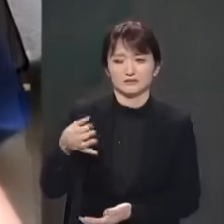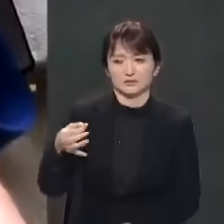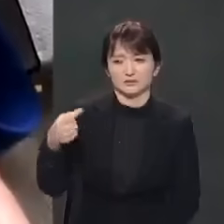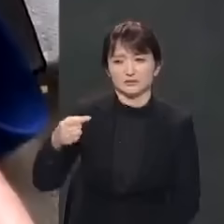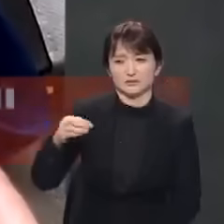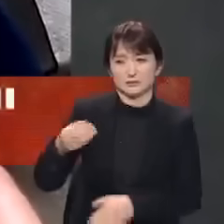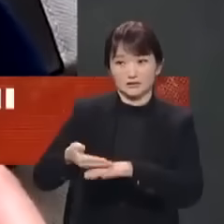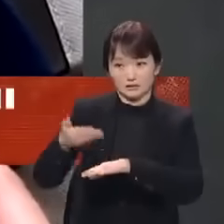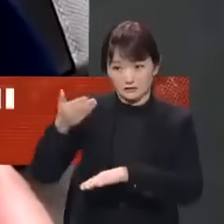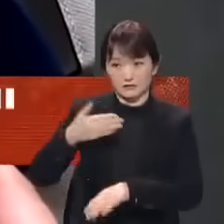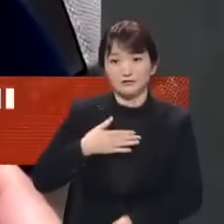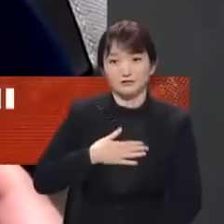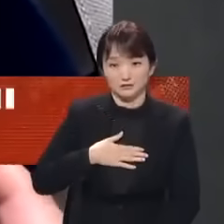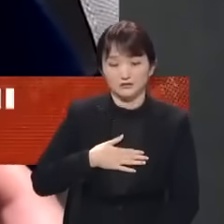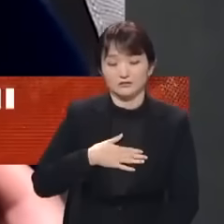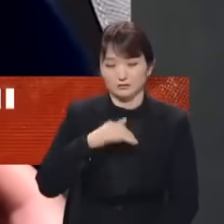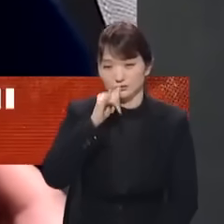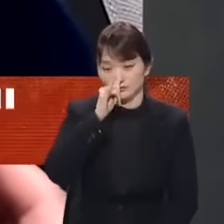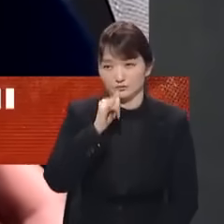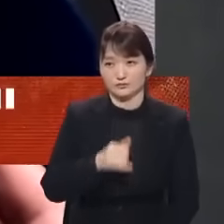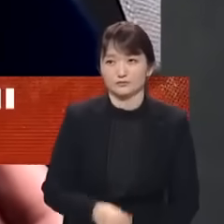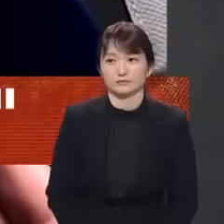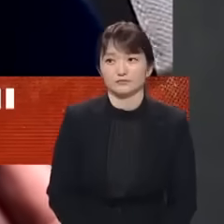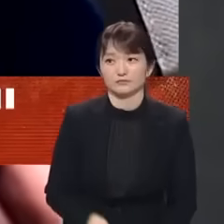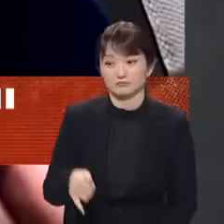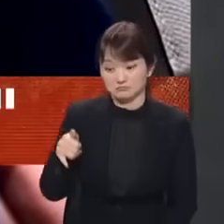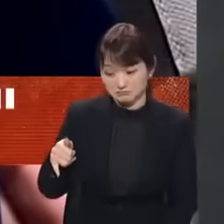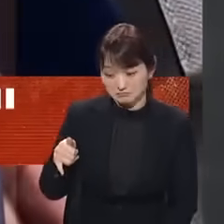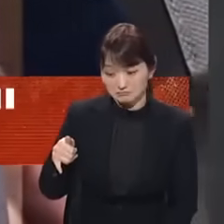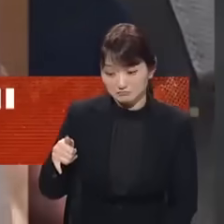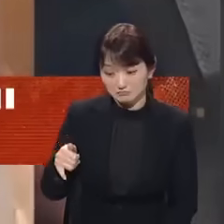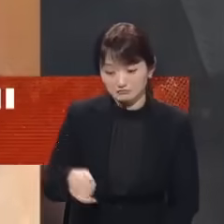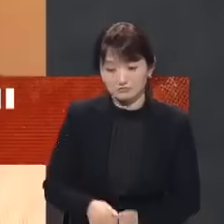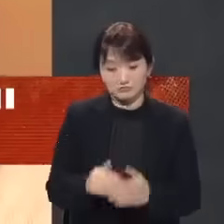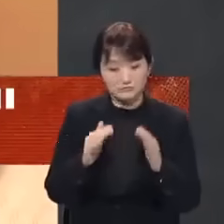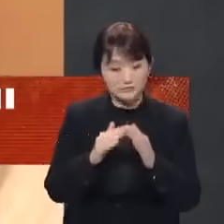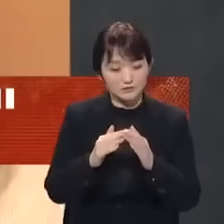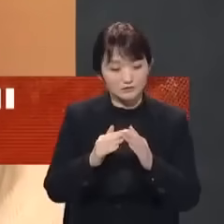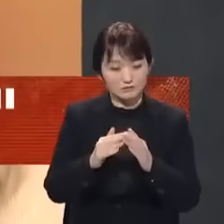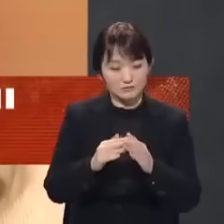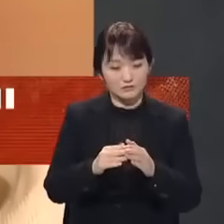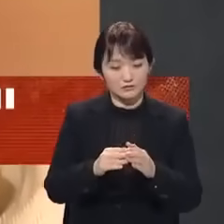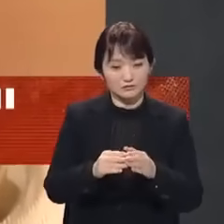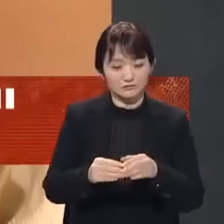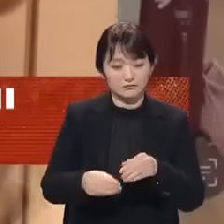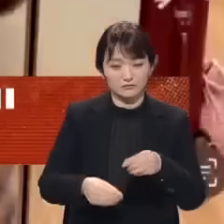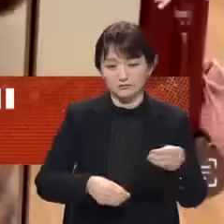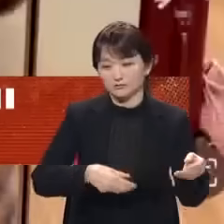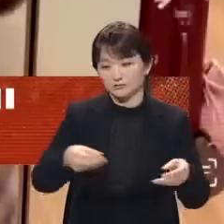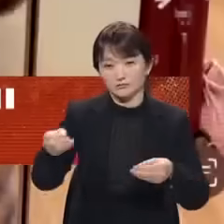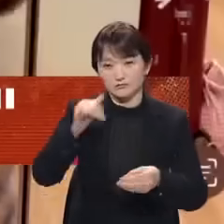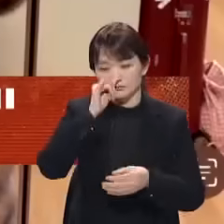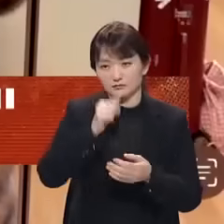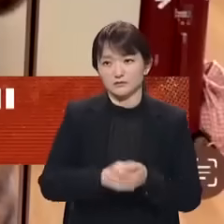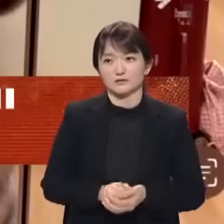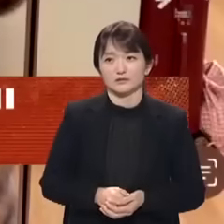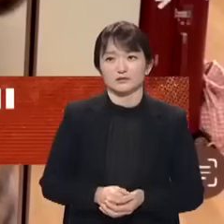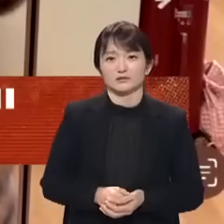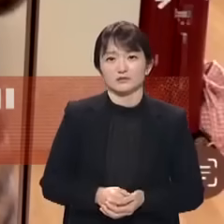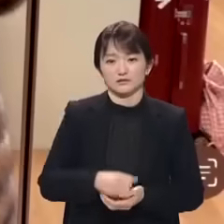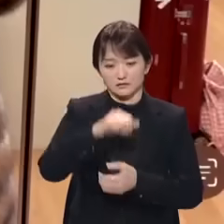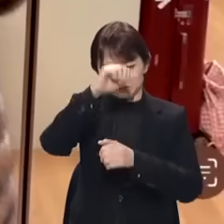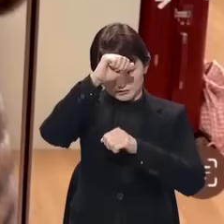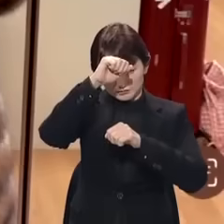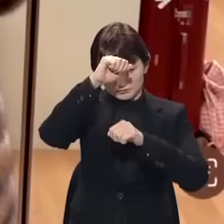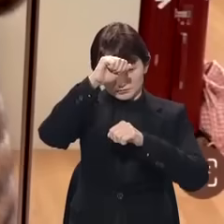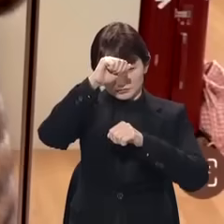원 이상이라고 막 알려져 있잖아요. 이런 가방들이 그냥 집에서 뒹굴뒹굴뒹굴 굴르고 있었다고 하고요. 신발장 열어보면 신발장에도